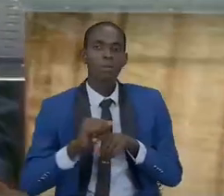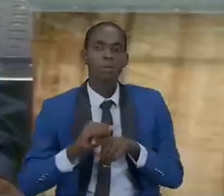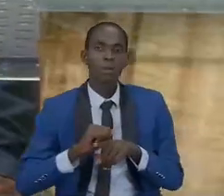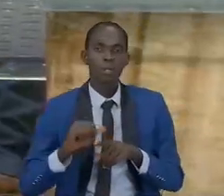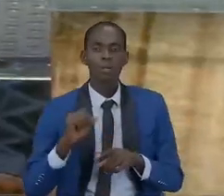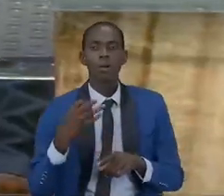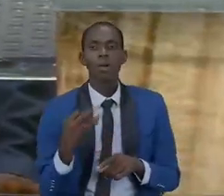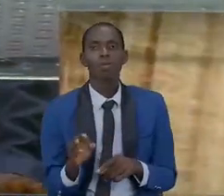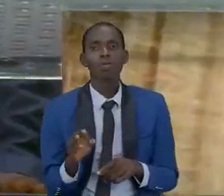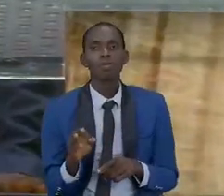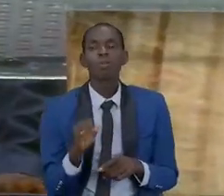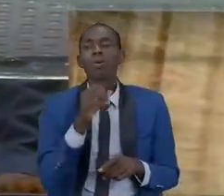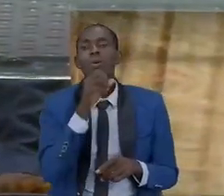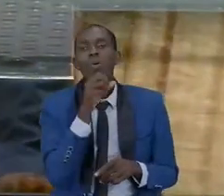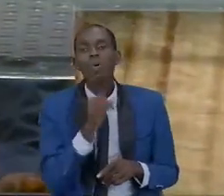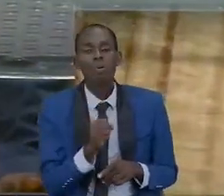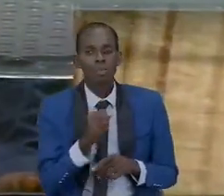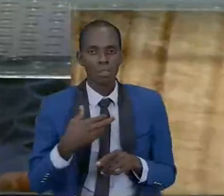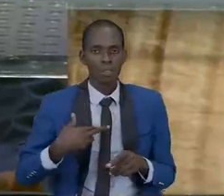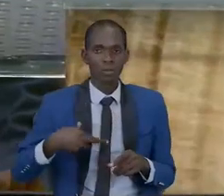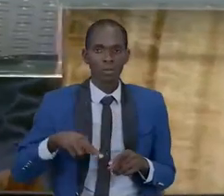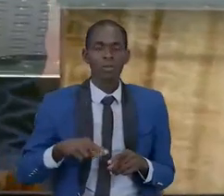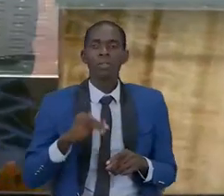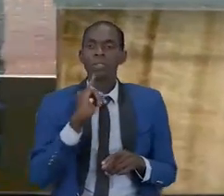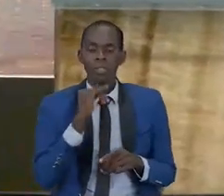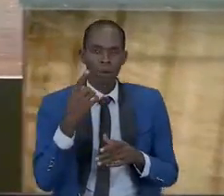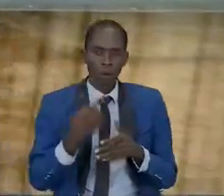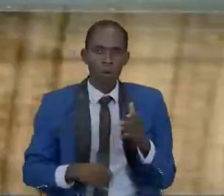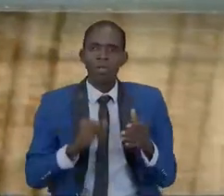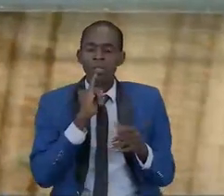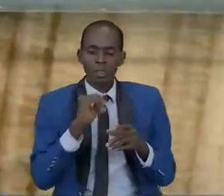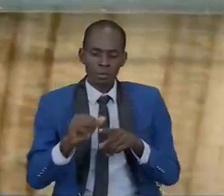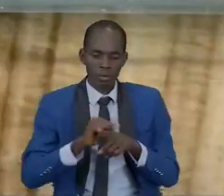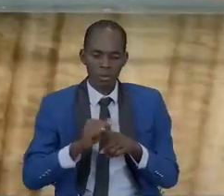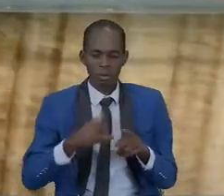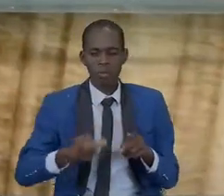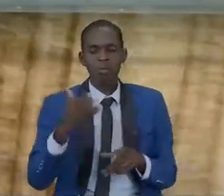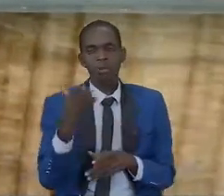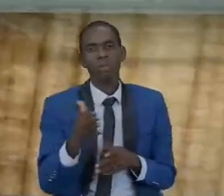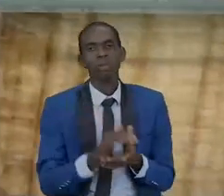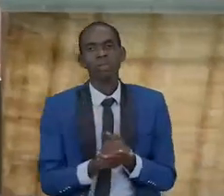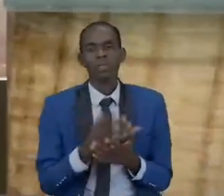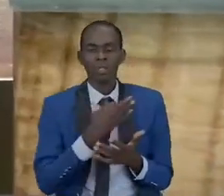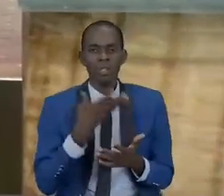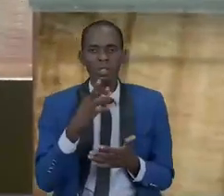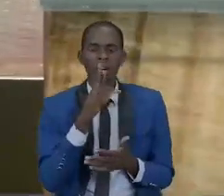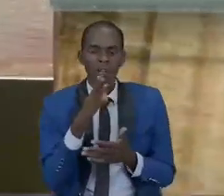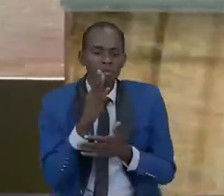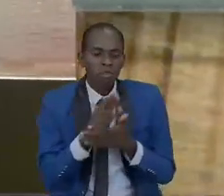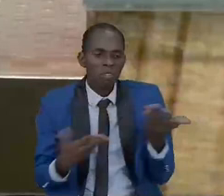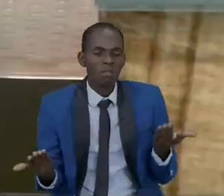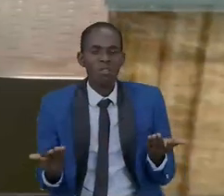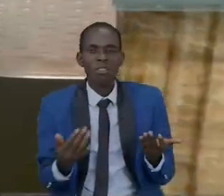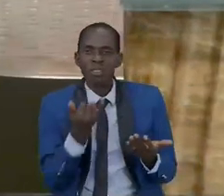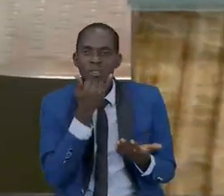de cette vieille religion c'est ce qui compte une de pratiquer il y a certains tabous